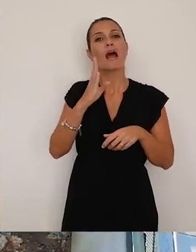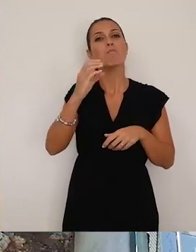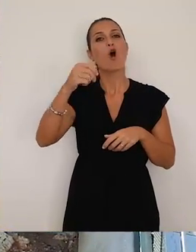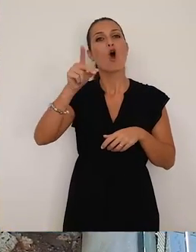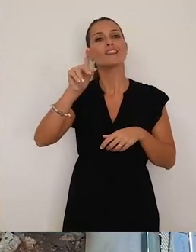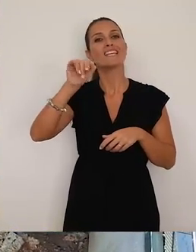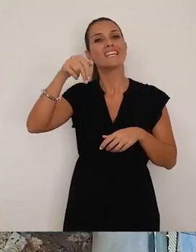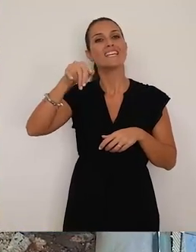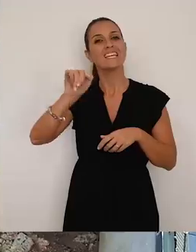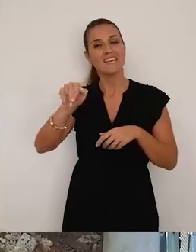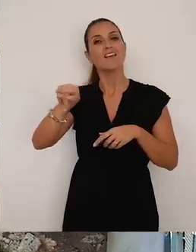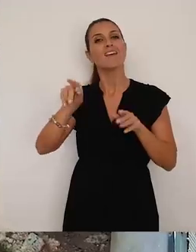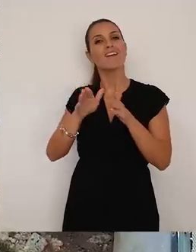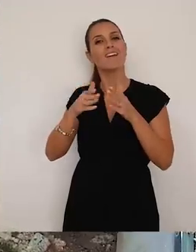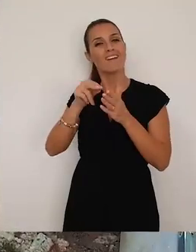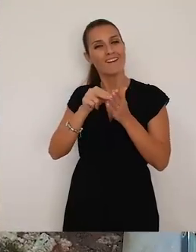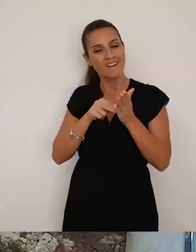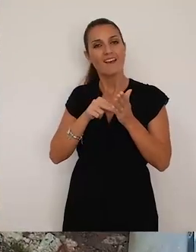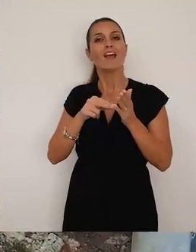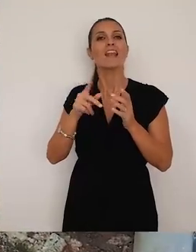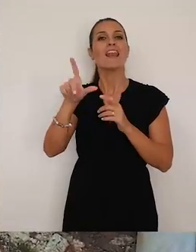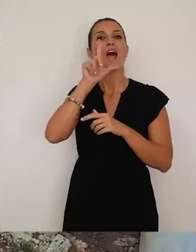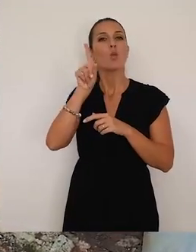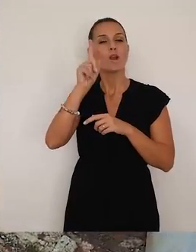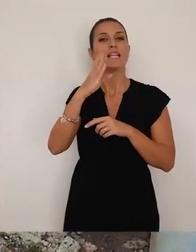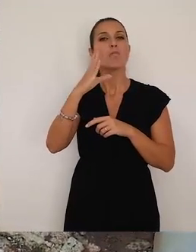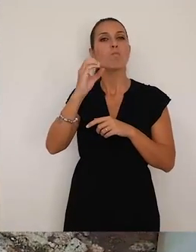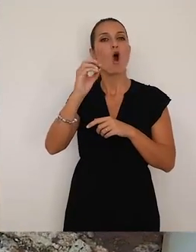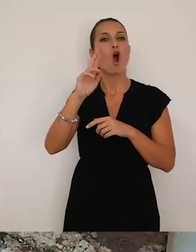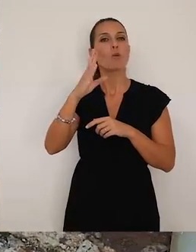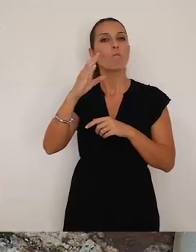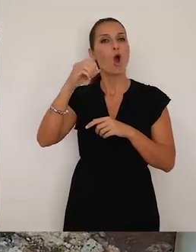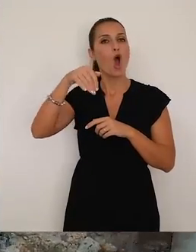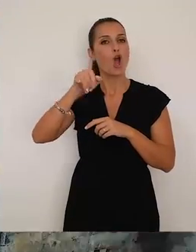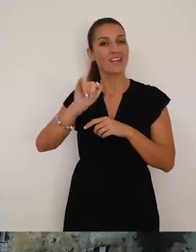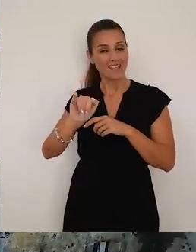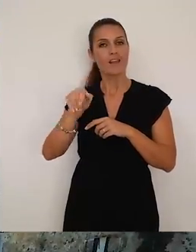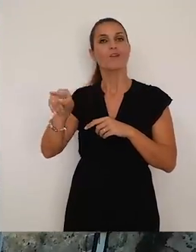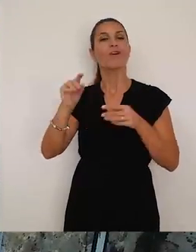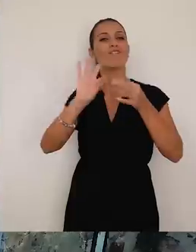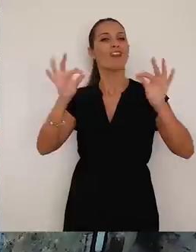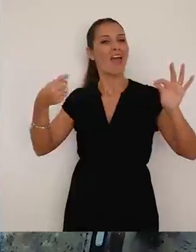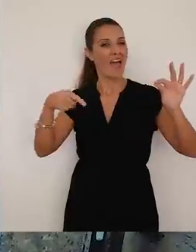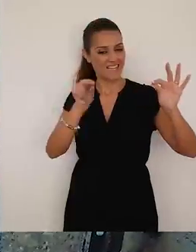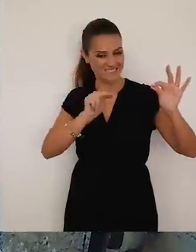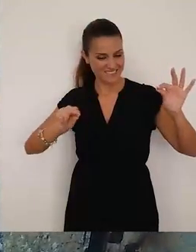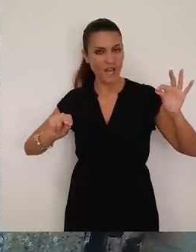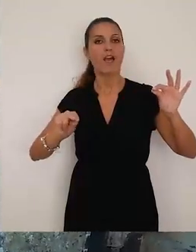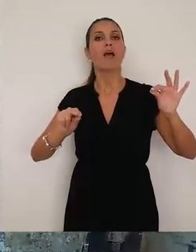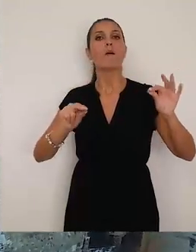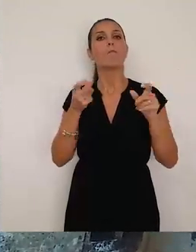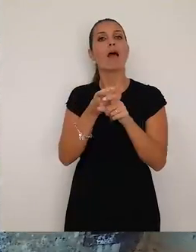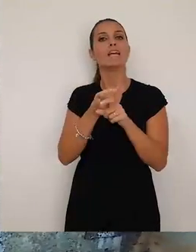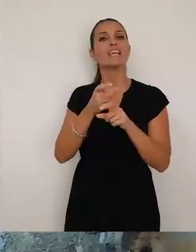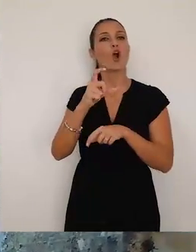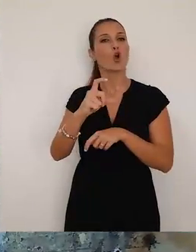ne La luna dei Borboni, così citati. Un paese che si chiama Cocumola è come avere le mani sporche di farina e